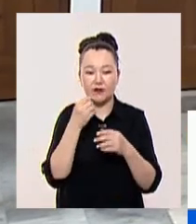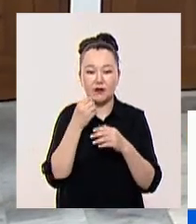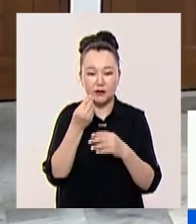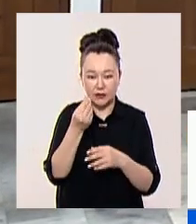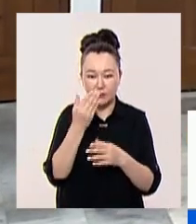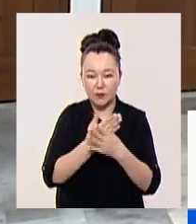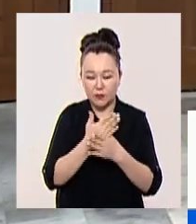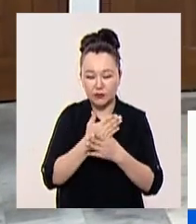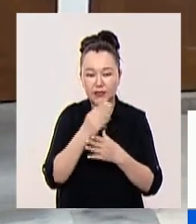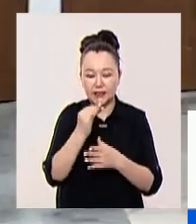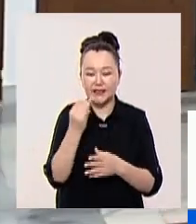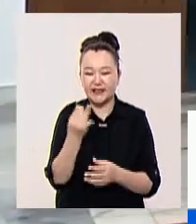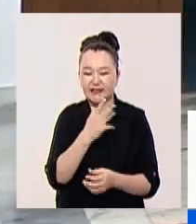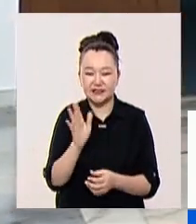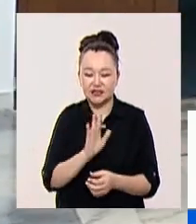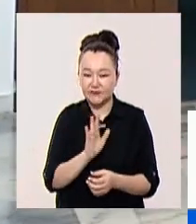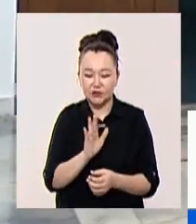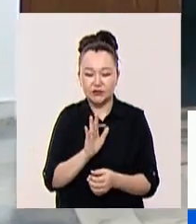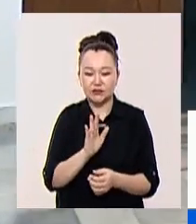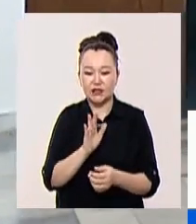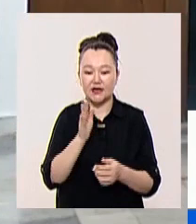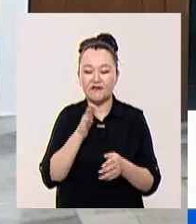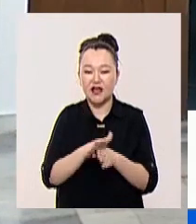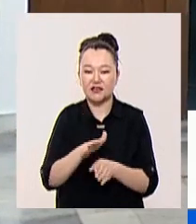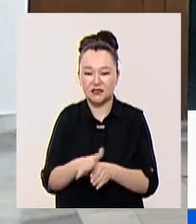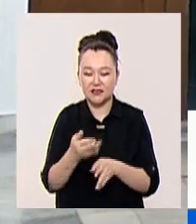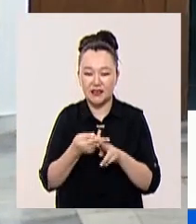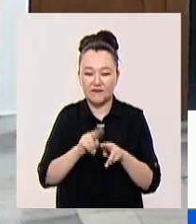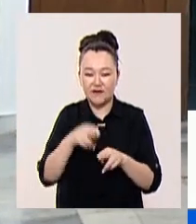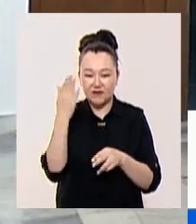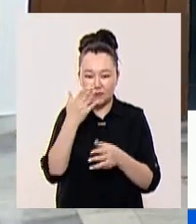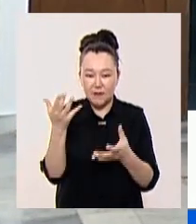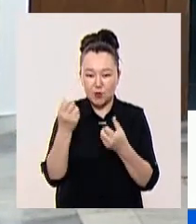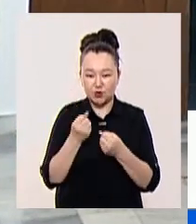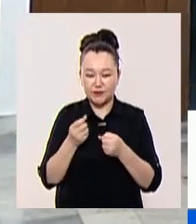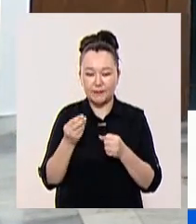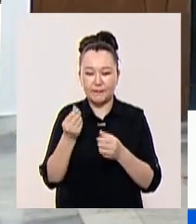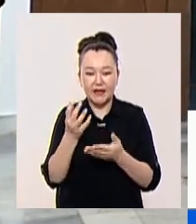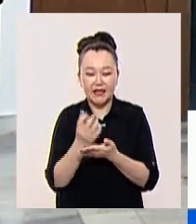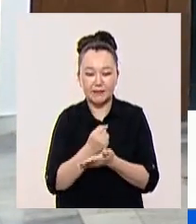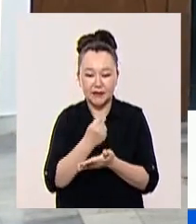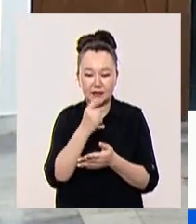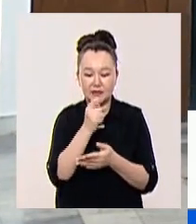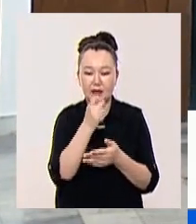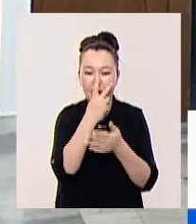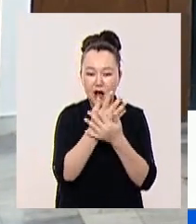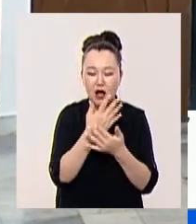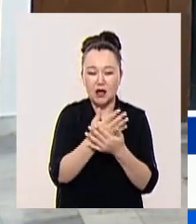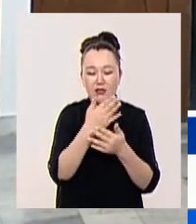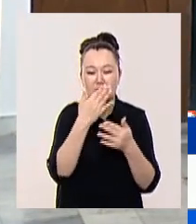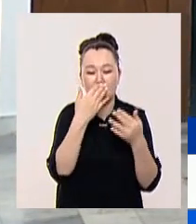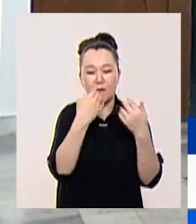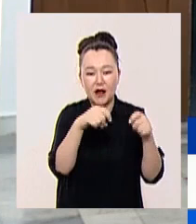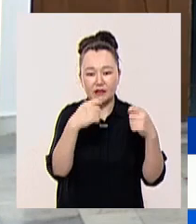нет заинтересованности в реализации этого фильма, получение прибыли из его показа, продаж и так